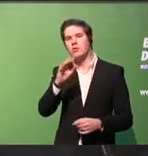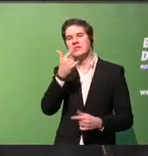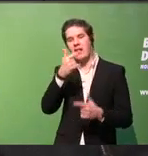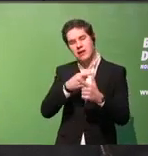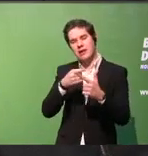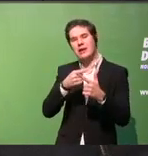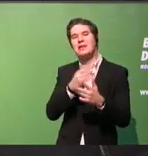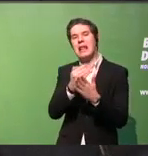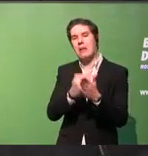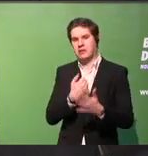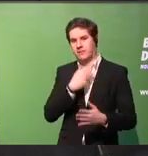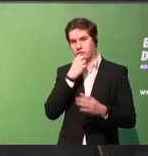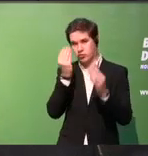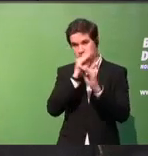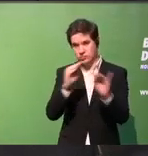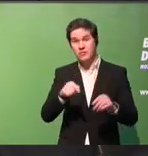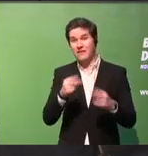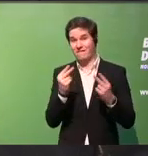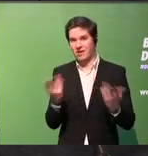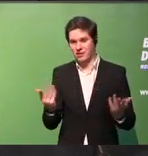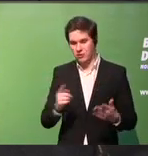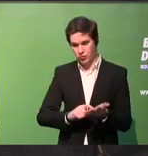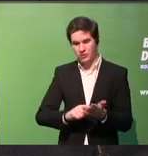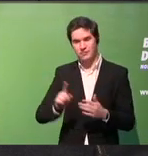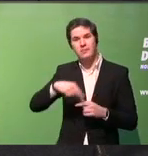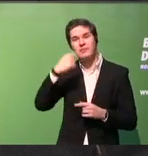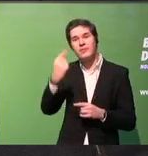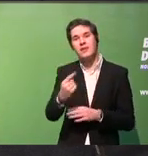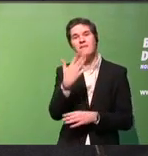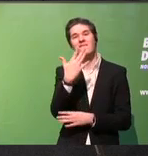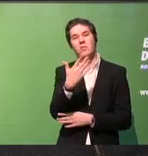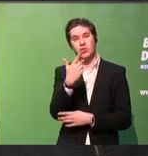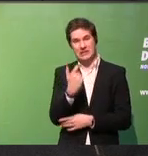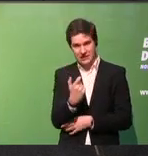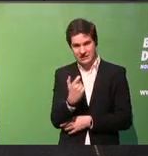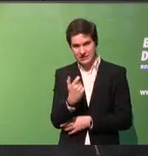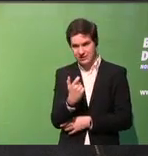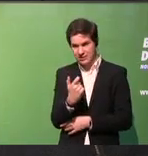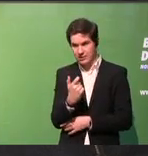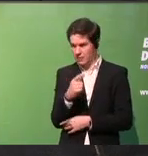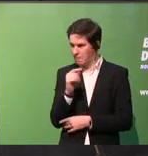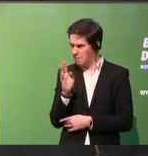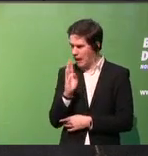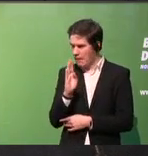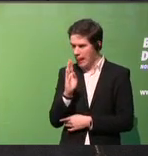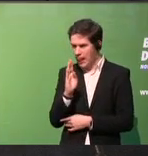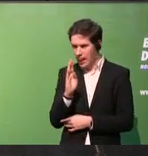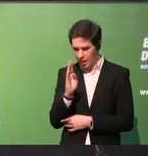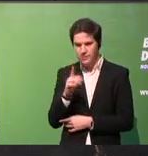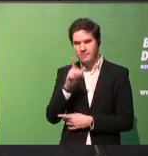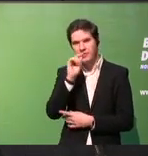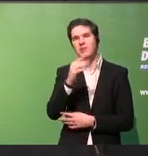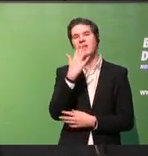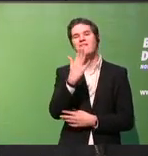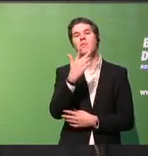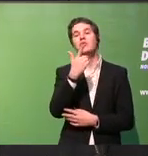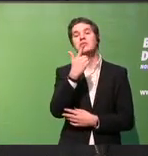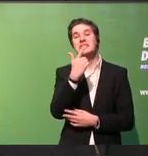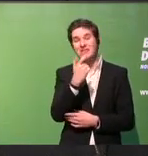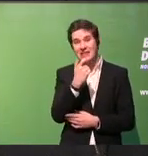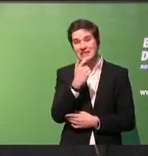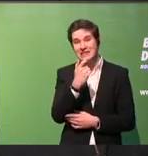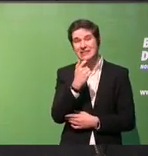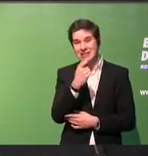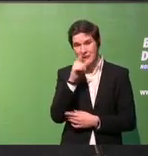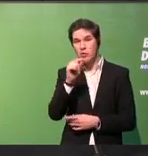hinzuweisen, weil wir wählen ja am 25. Bärbel. Bärbel, wir wählen am 25. nicht nur das Europäische Parlament,